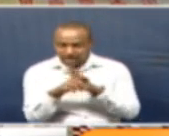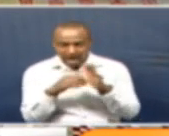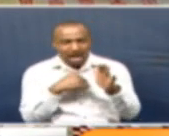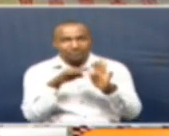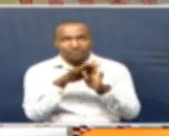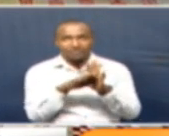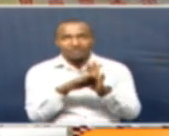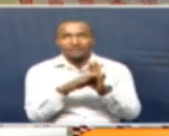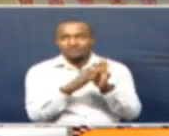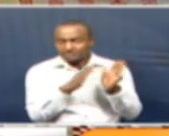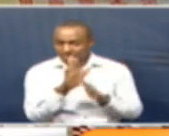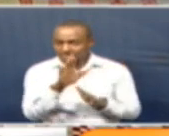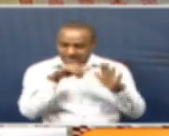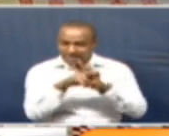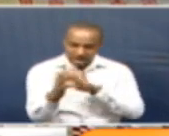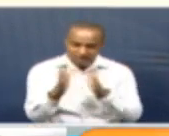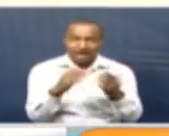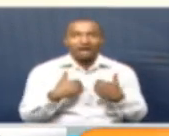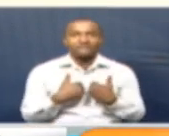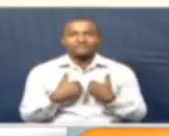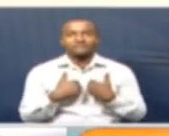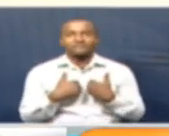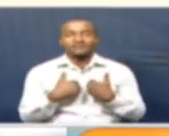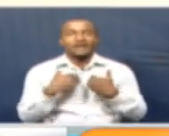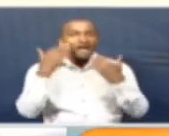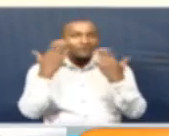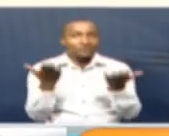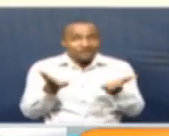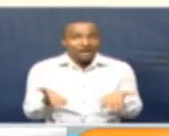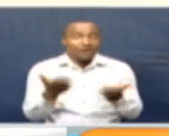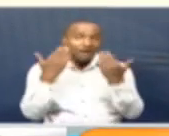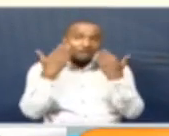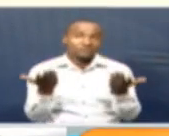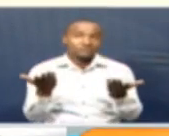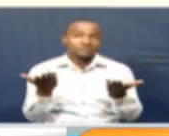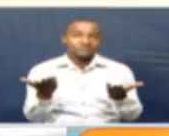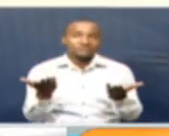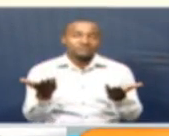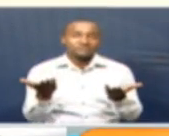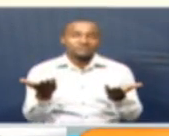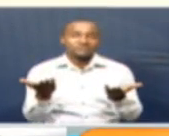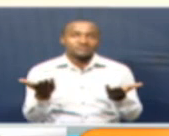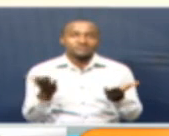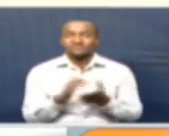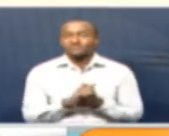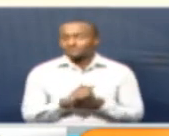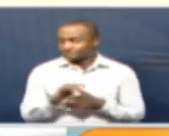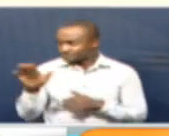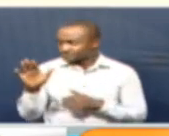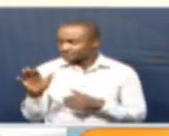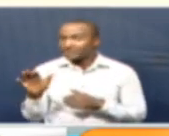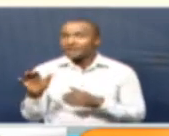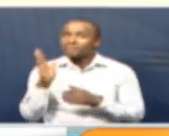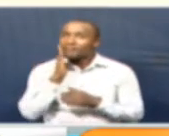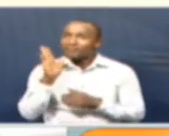wa kuingia ndani ya nyumba. So sijui kama wakisasa kama wanayo tas na yashindwa kuelewa. Lakini tuseme mathala ni mamako.